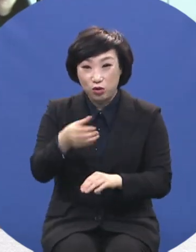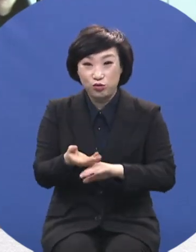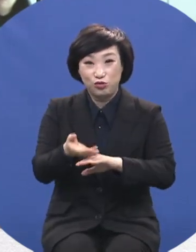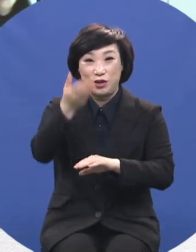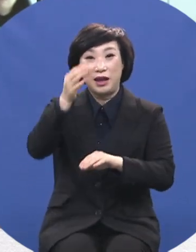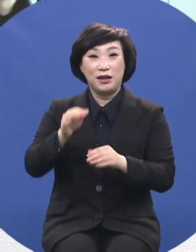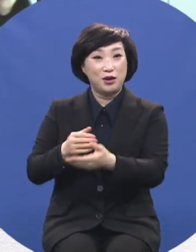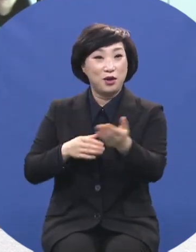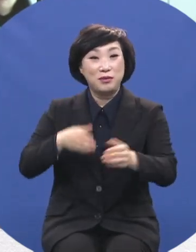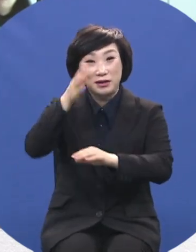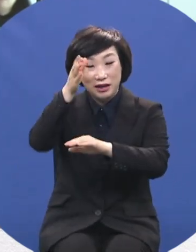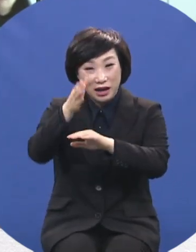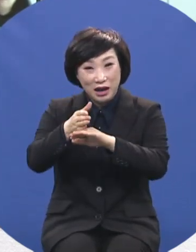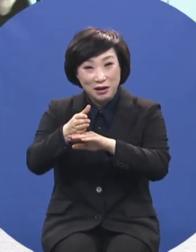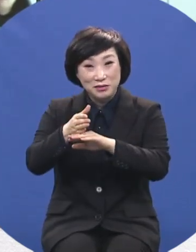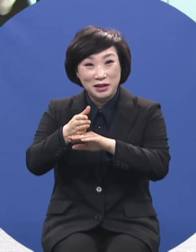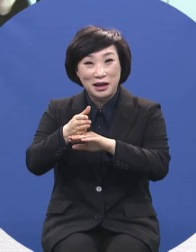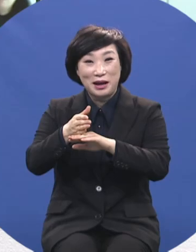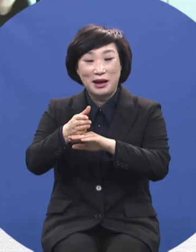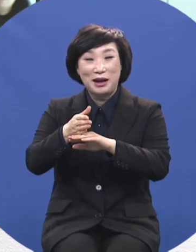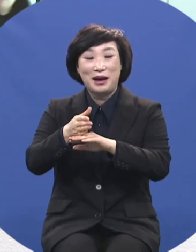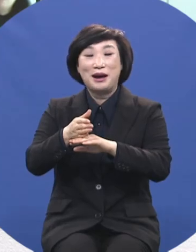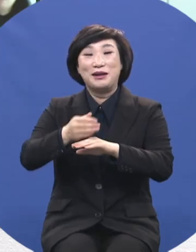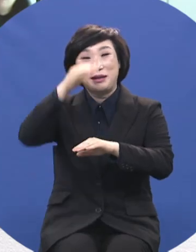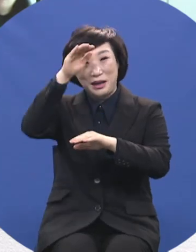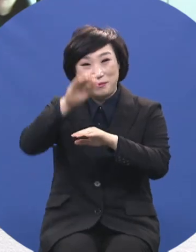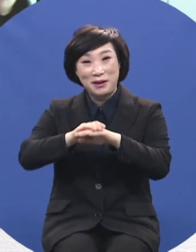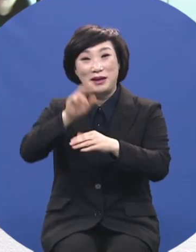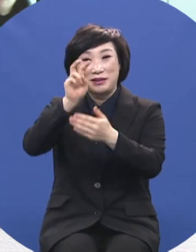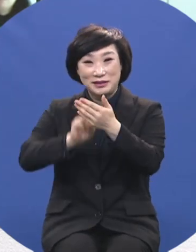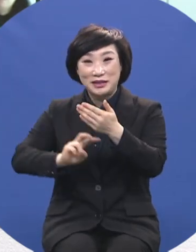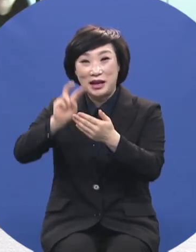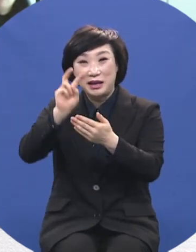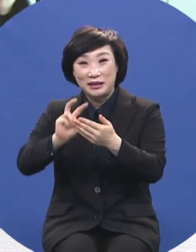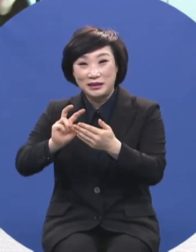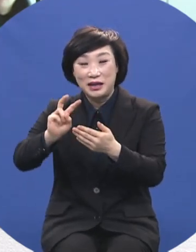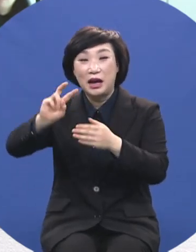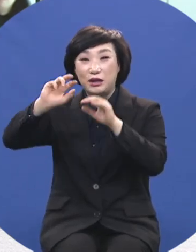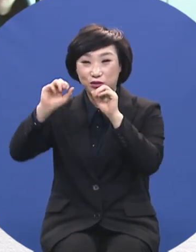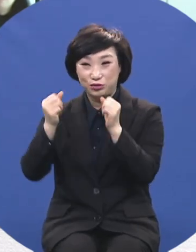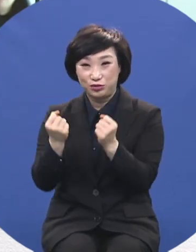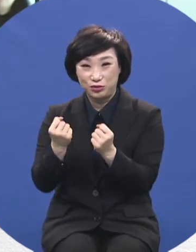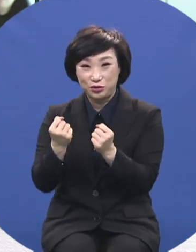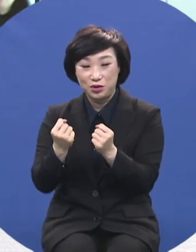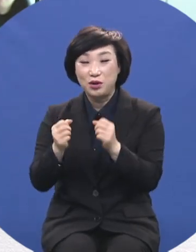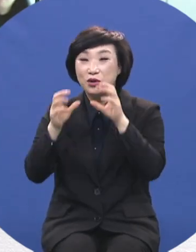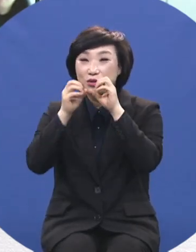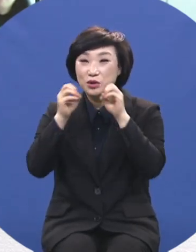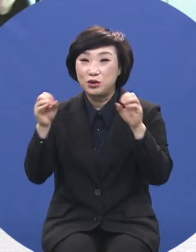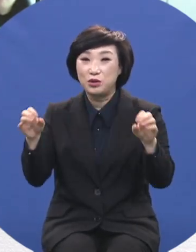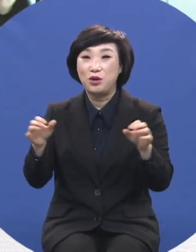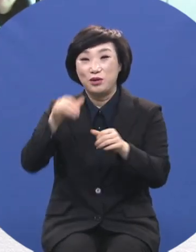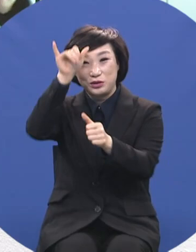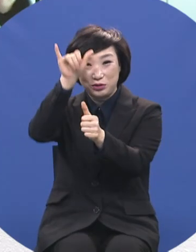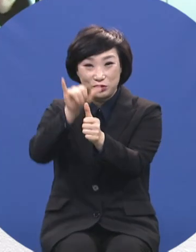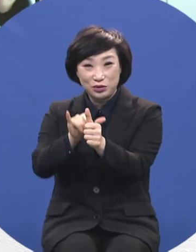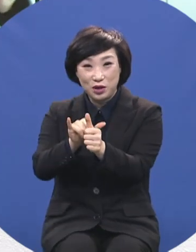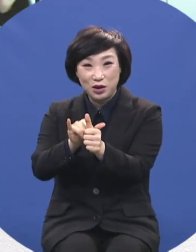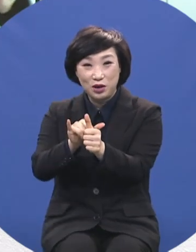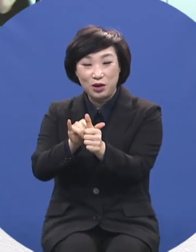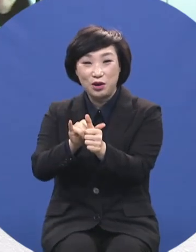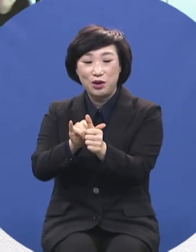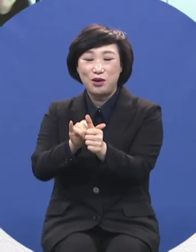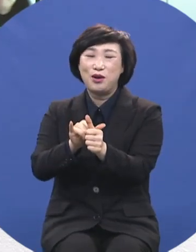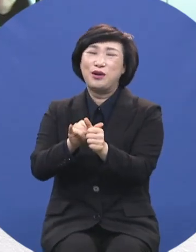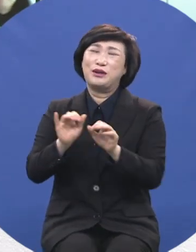어떻게 감사와 고마움과 예배와 찬양과 순종과 전도와 충성을